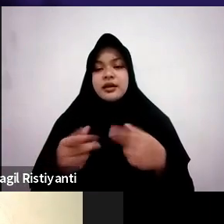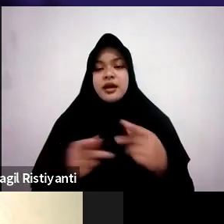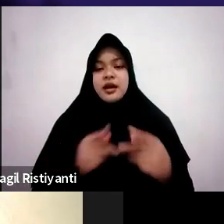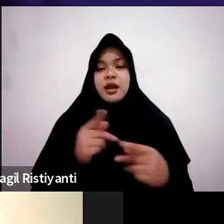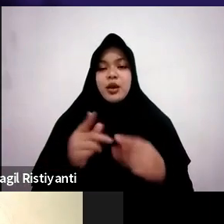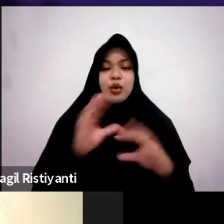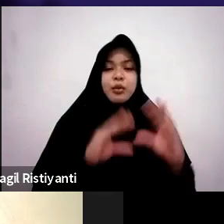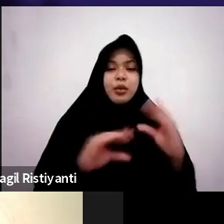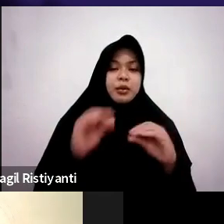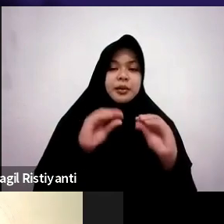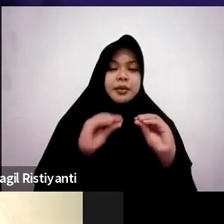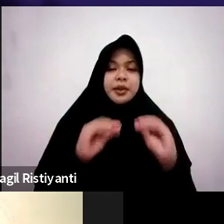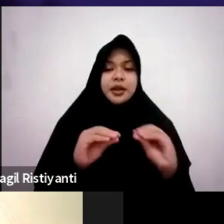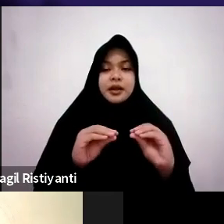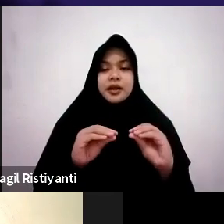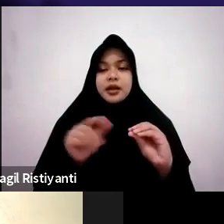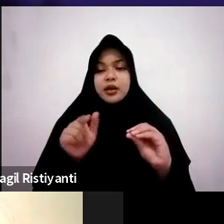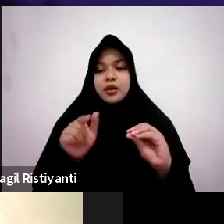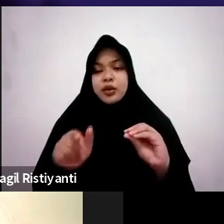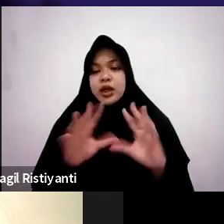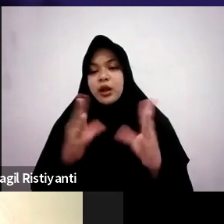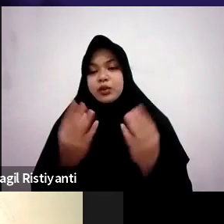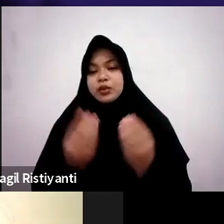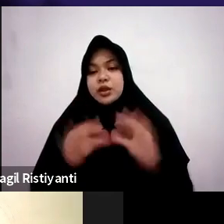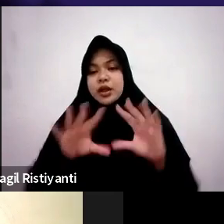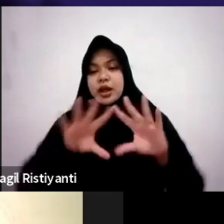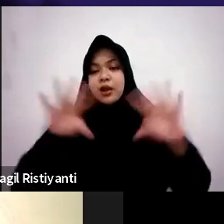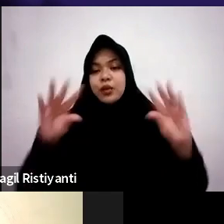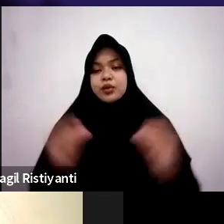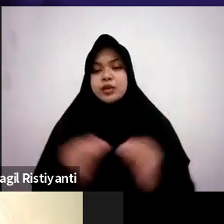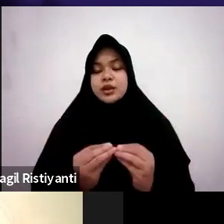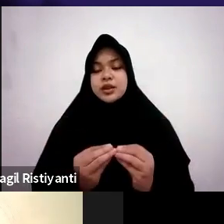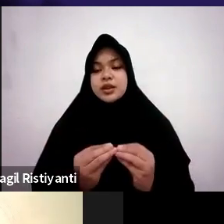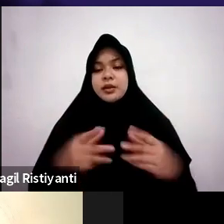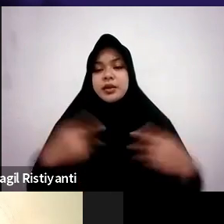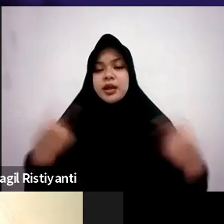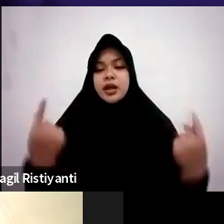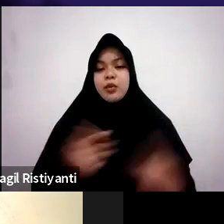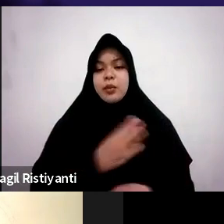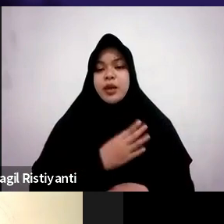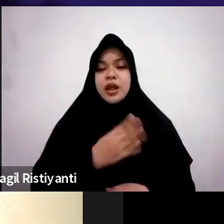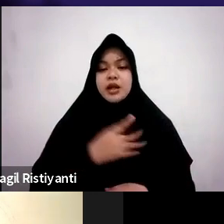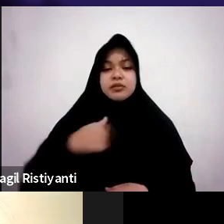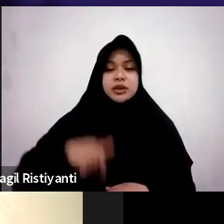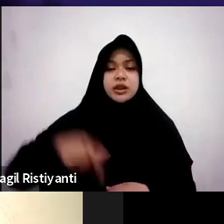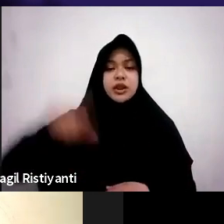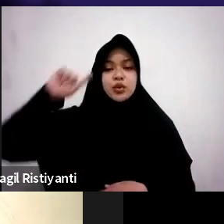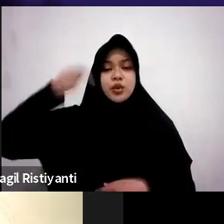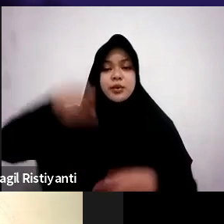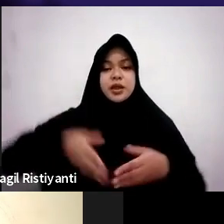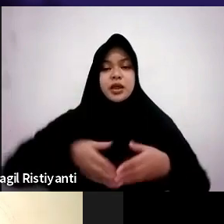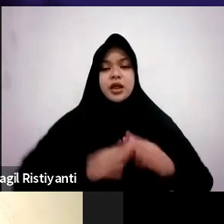pendidikan dikubur ngapain pusing tadi kami di Kabupaten Sikka misalnya ada kesulitan tentang pendidikan